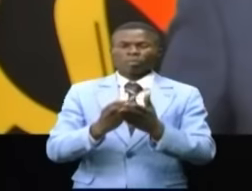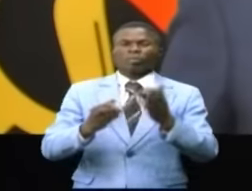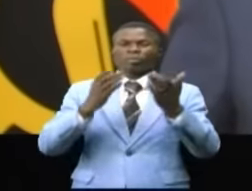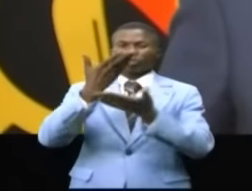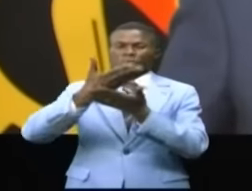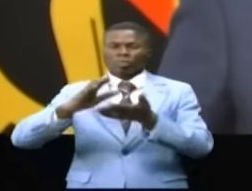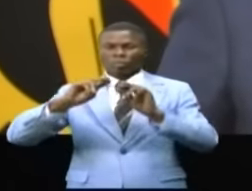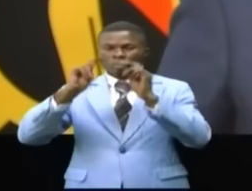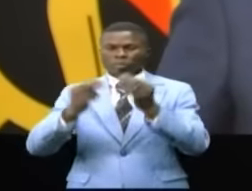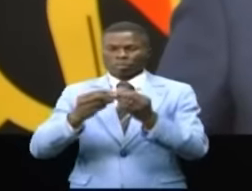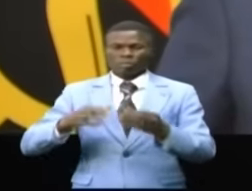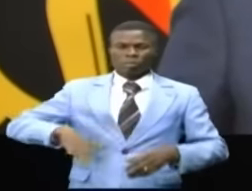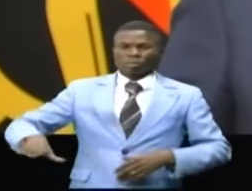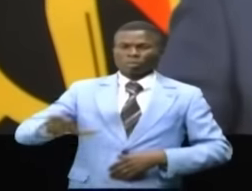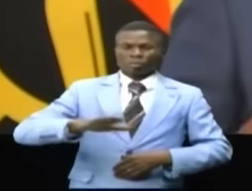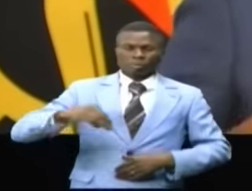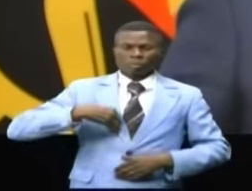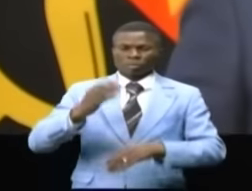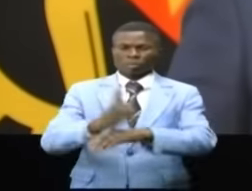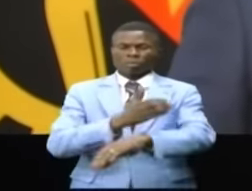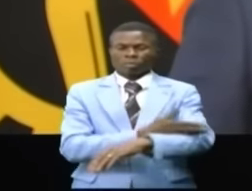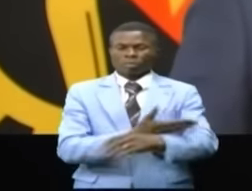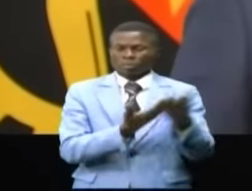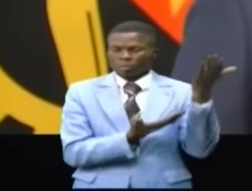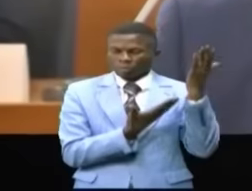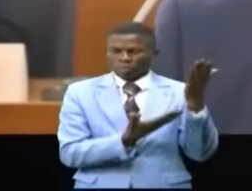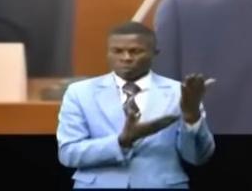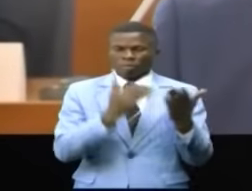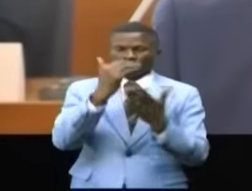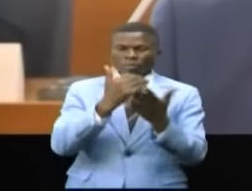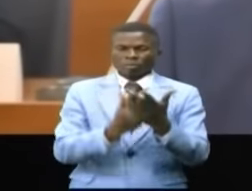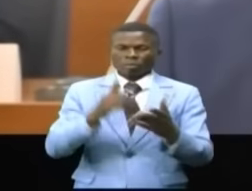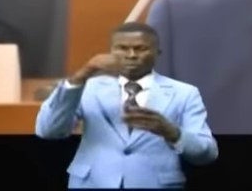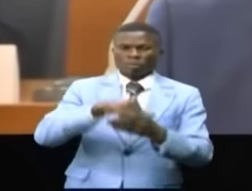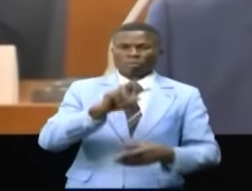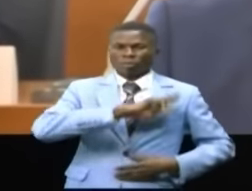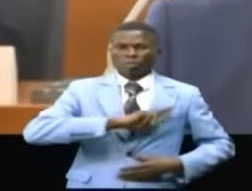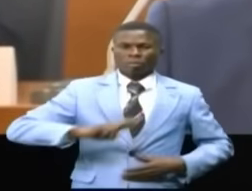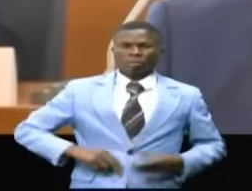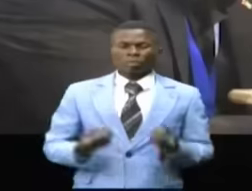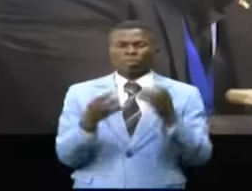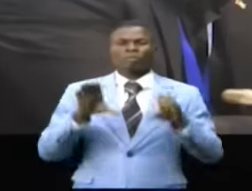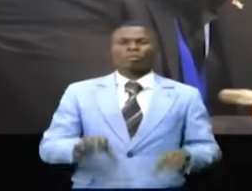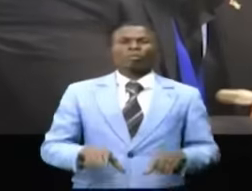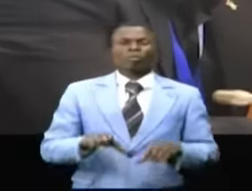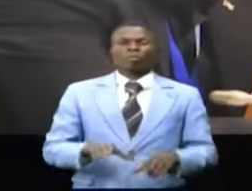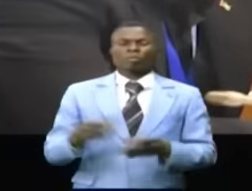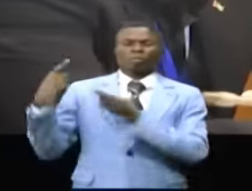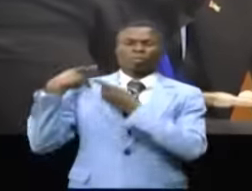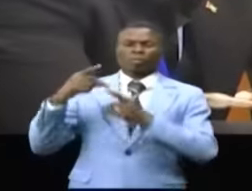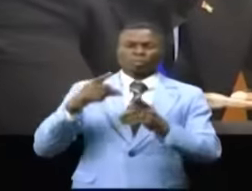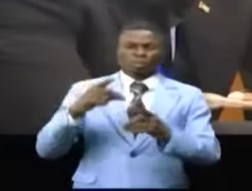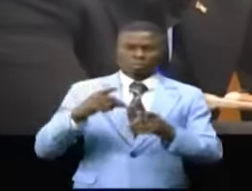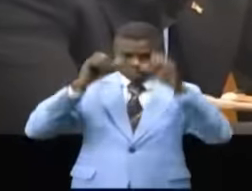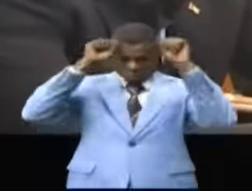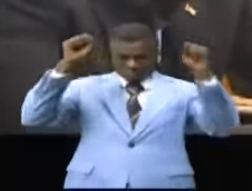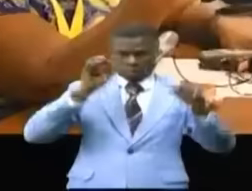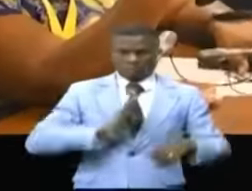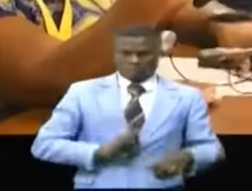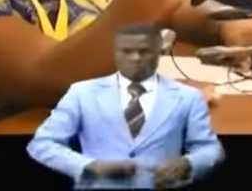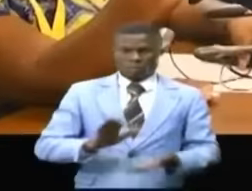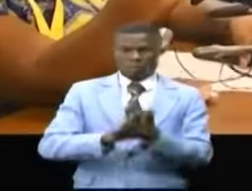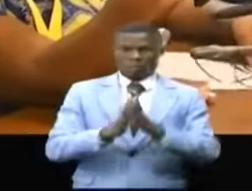l'international socialiste des avancées significatives enregistrées en République démocratique du Congo depuis l'avènement du président de la